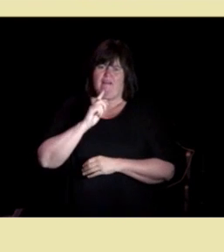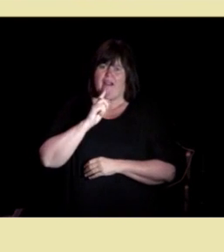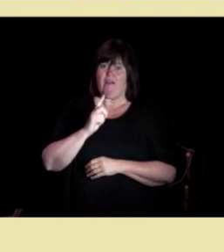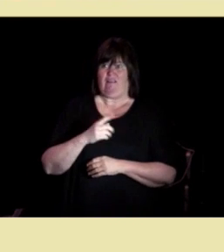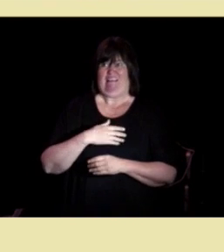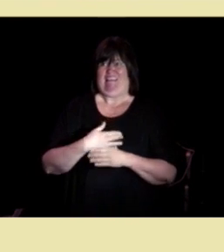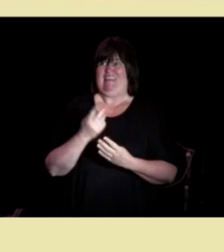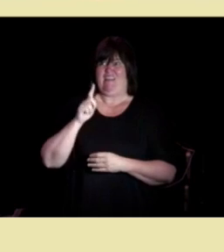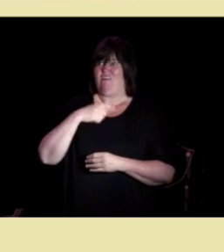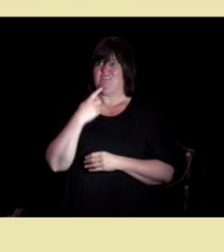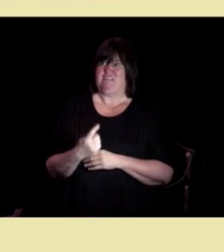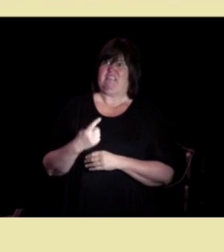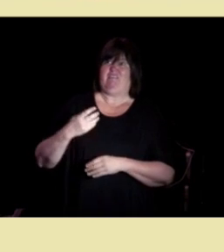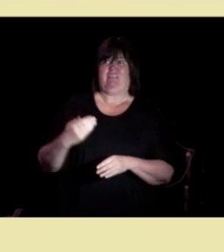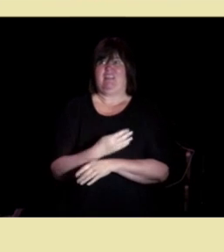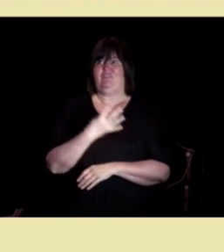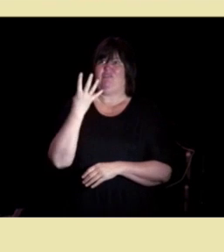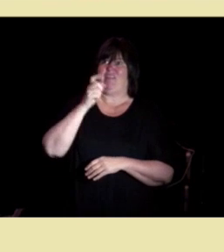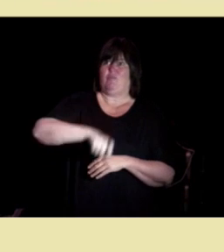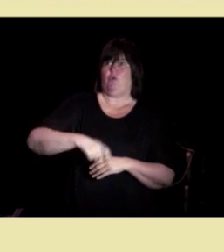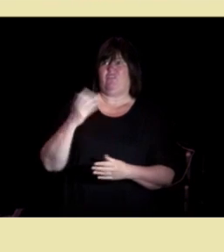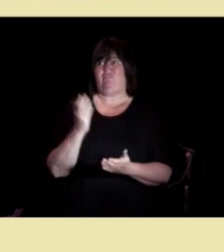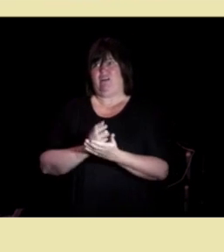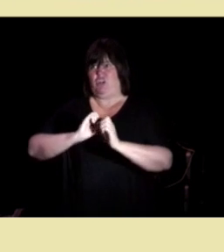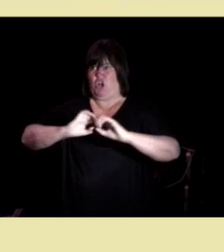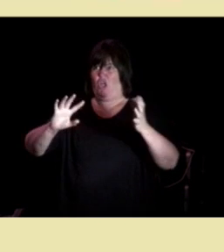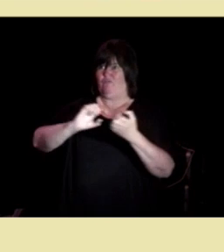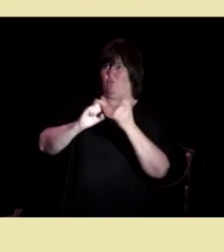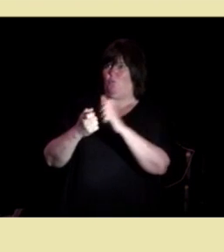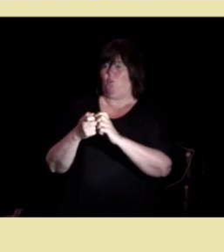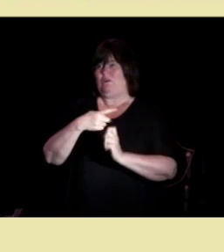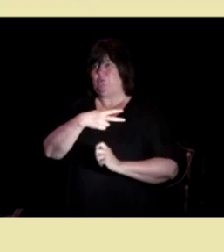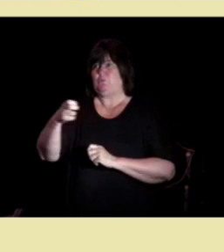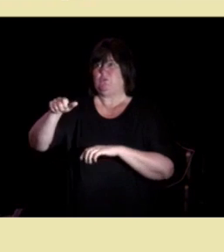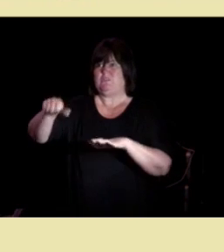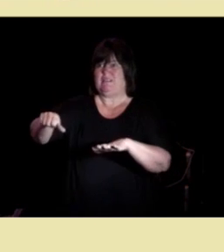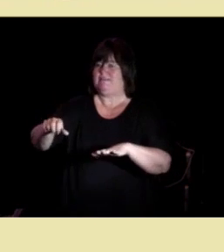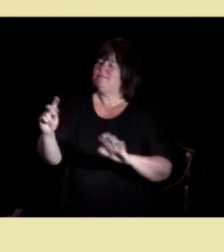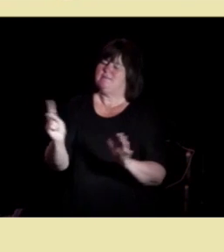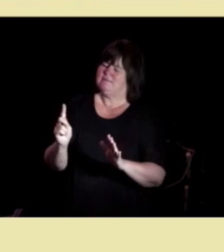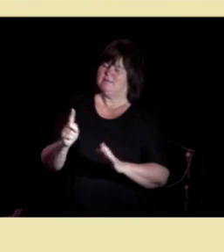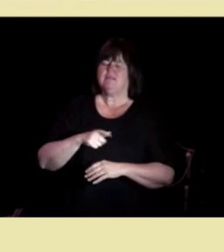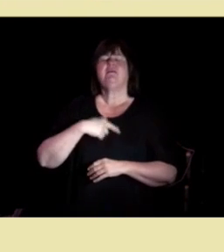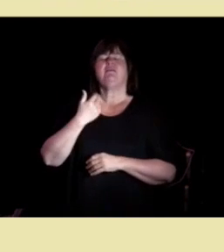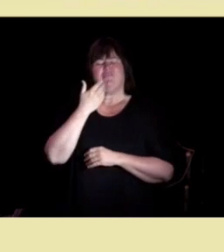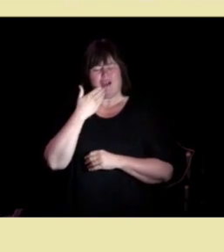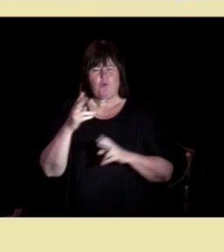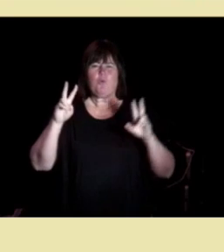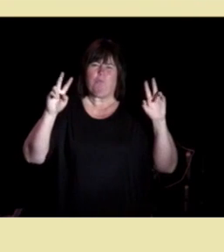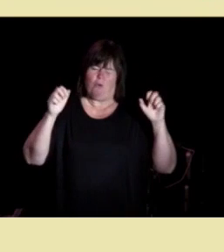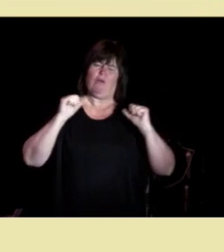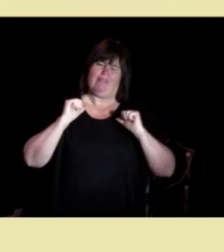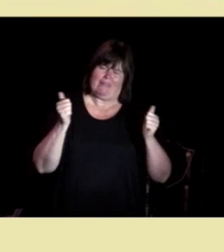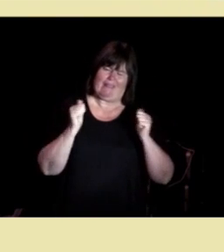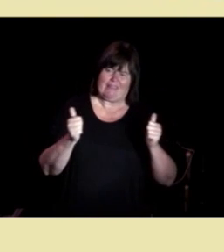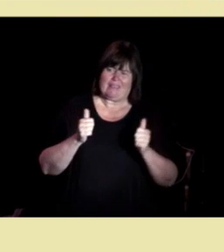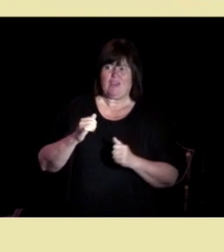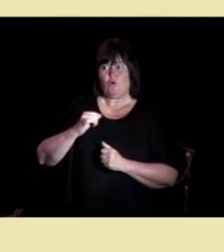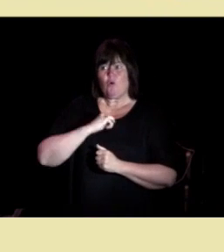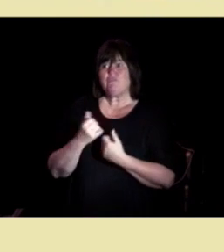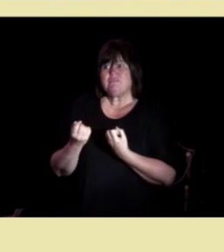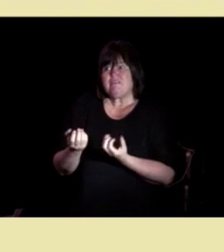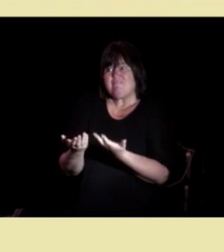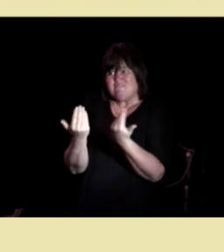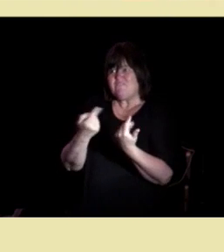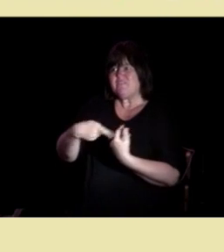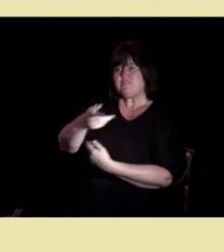4 måneder, så nå er vi klar for OL 2016. Det går altså ikke. Men vi er jo kjempegode på trening. Og hvis vi får disse miljøene til å